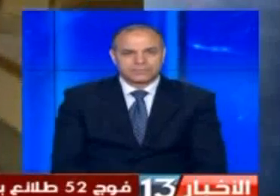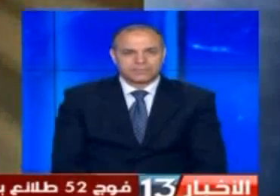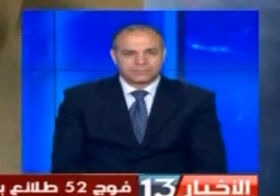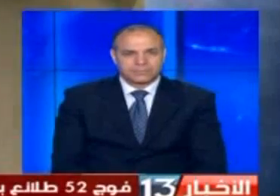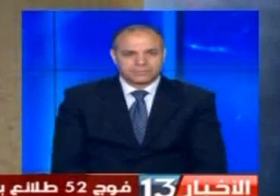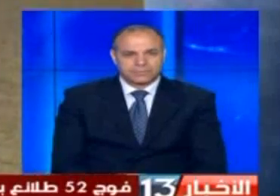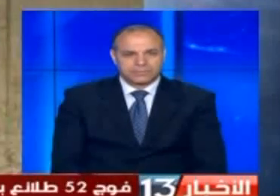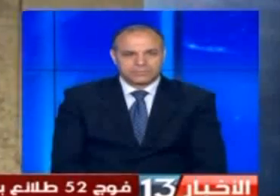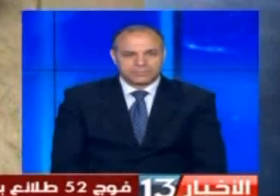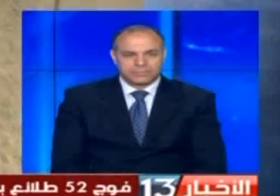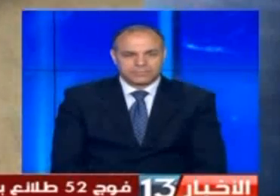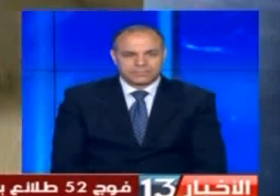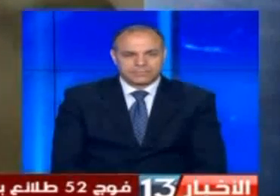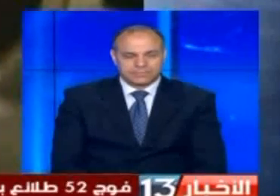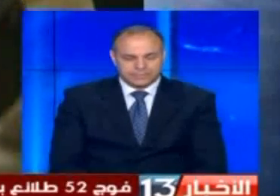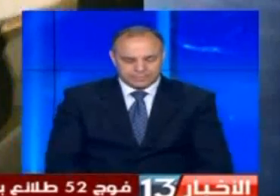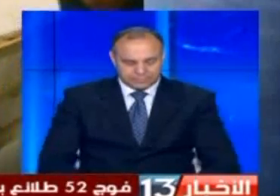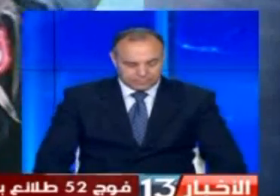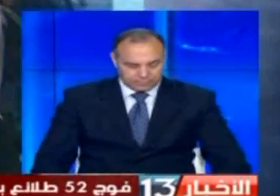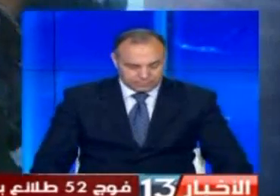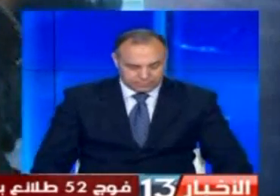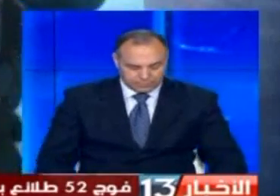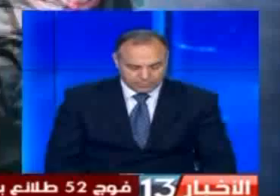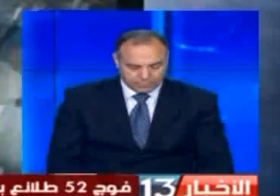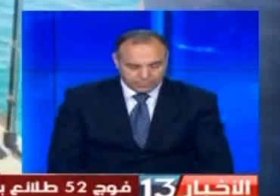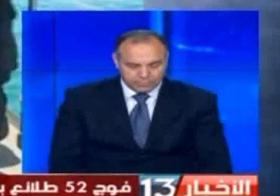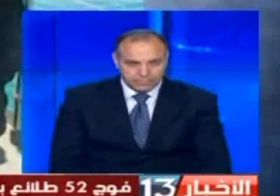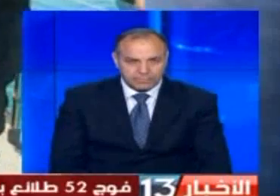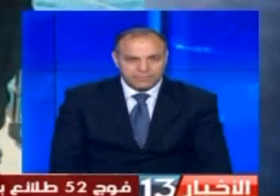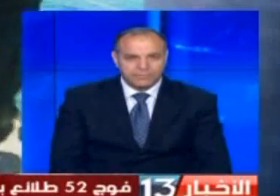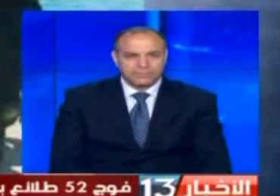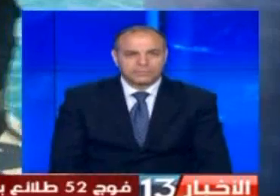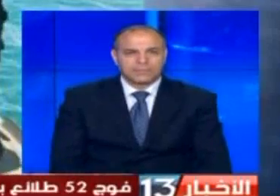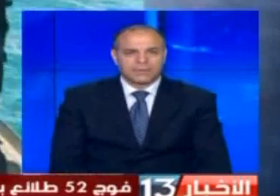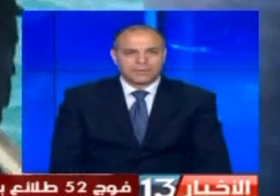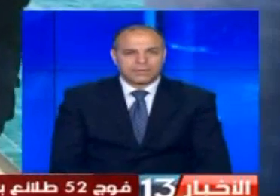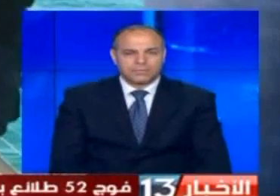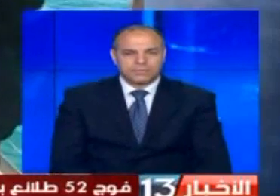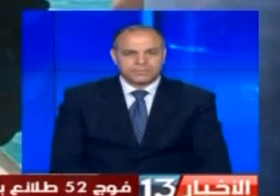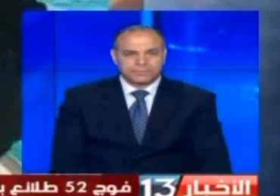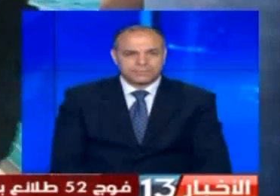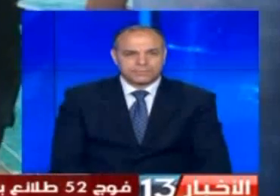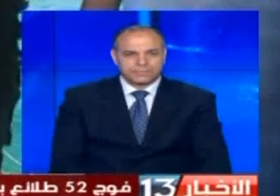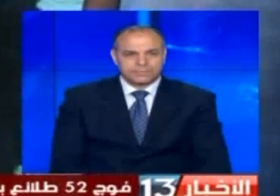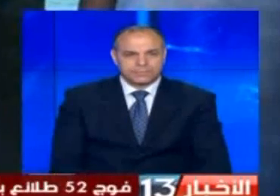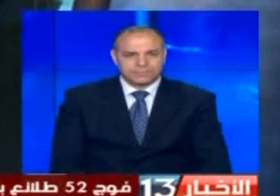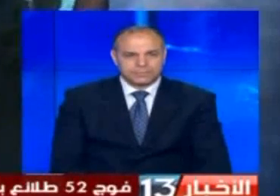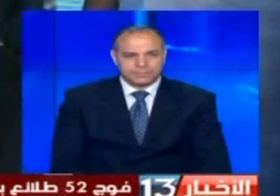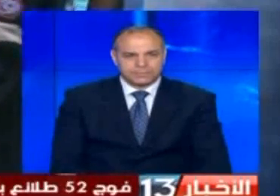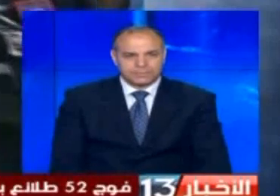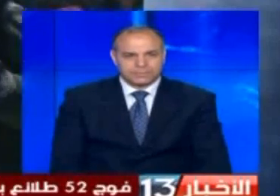التونسيه شجره افكارك مصان متان بش تحياه